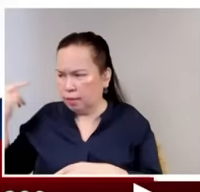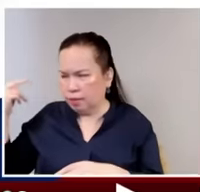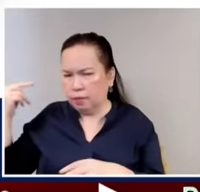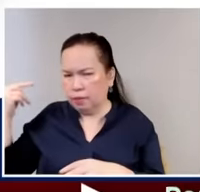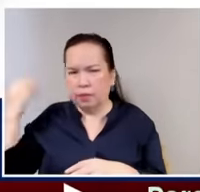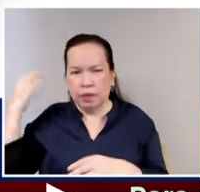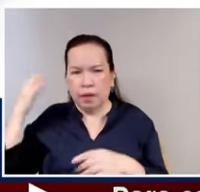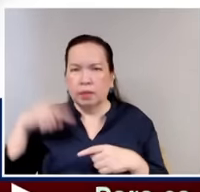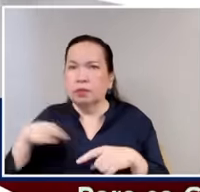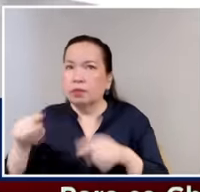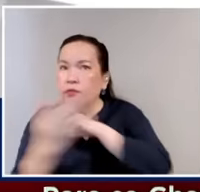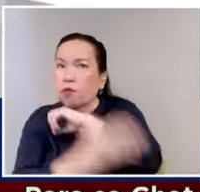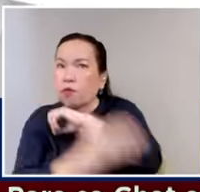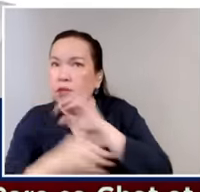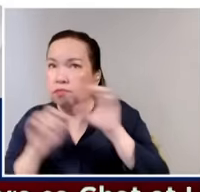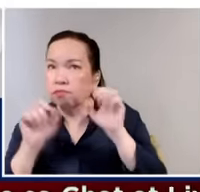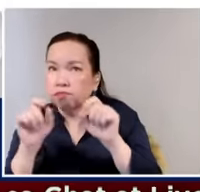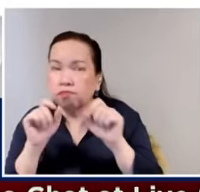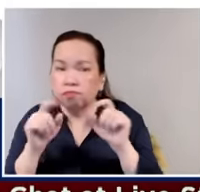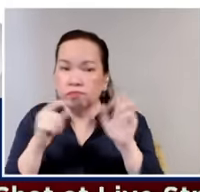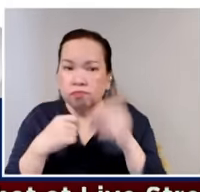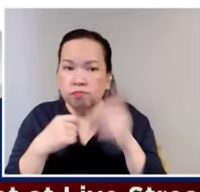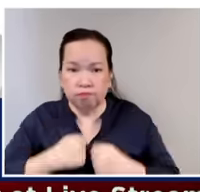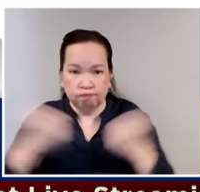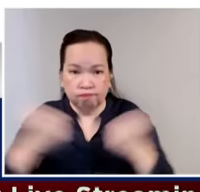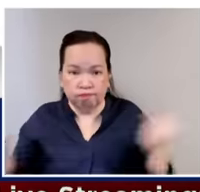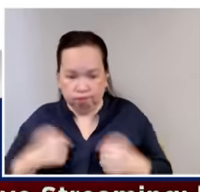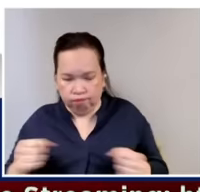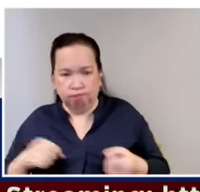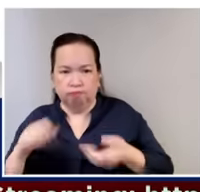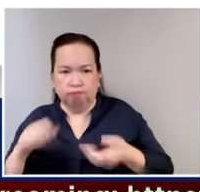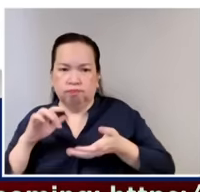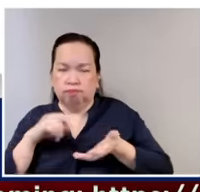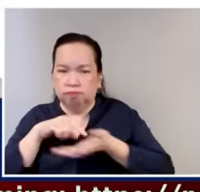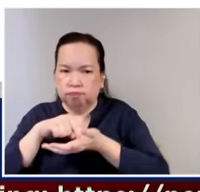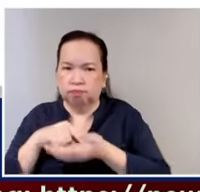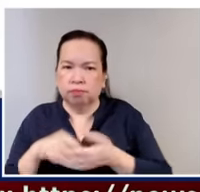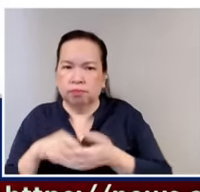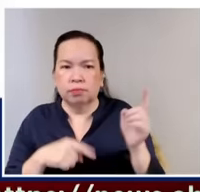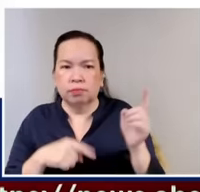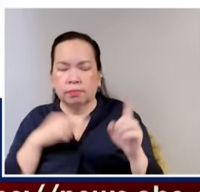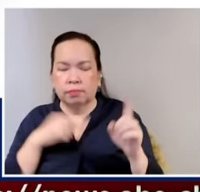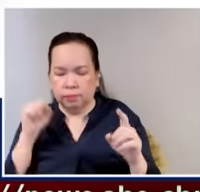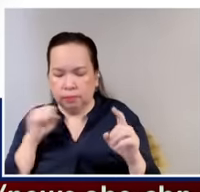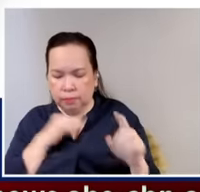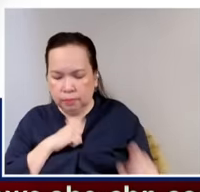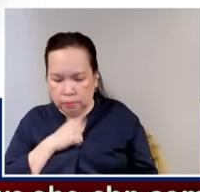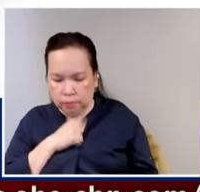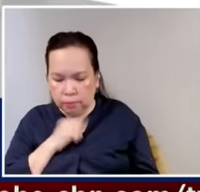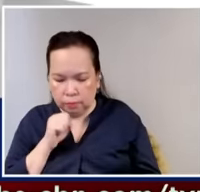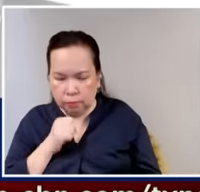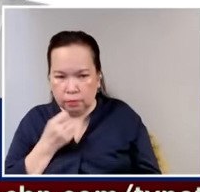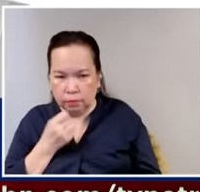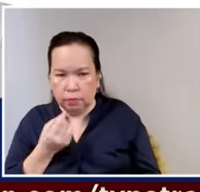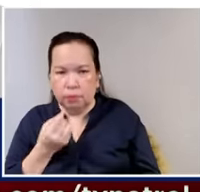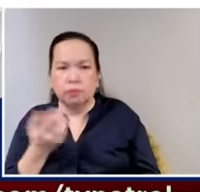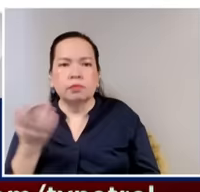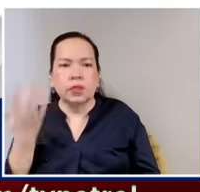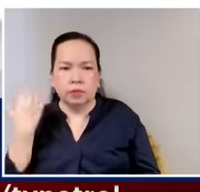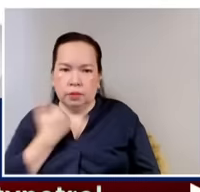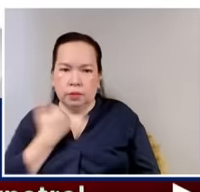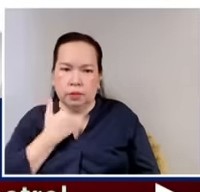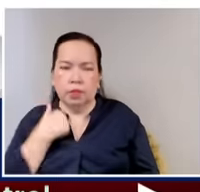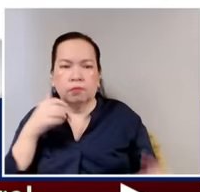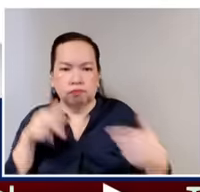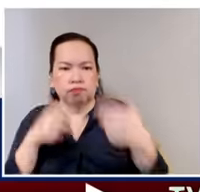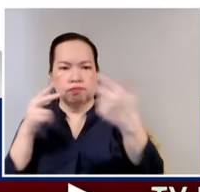foreigners na nakahubot-hubad with a fee. Aminado si Maria sa kanyang ginawa. Dati na umano siyang nagvi-video call sa mga